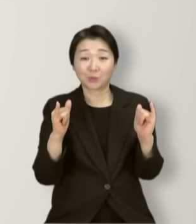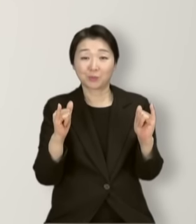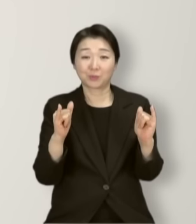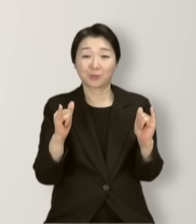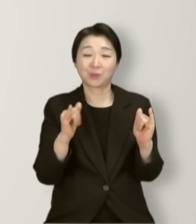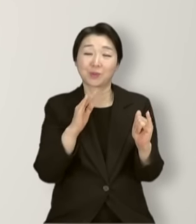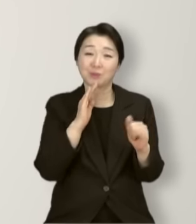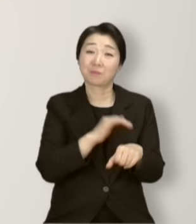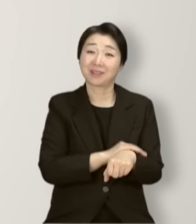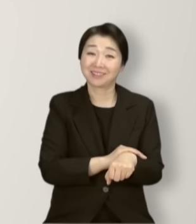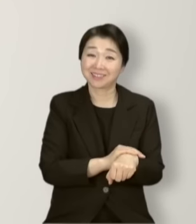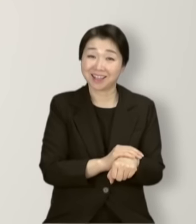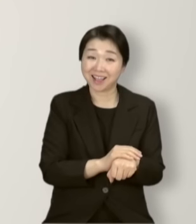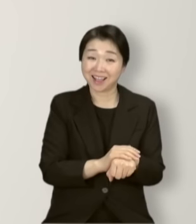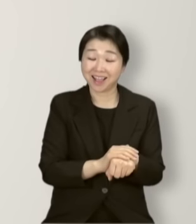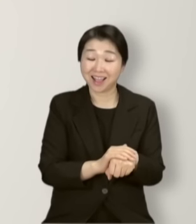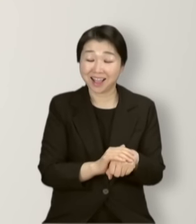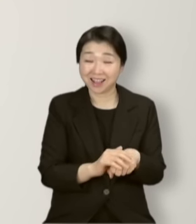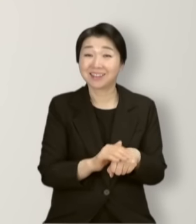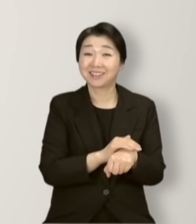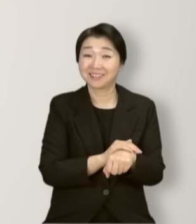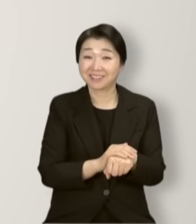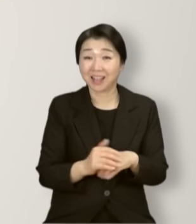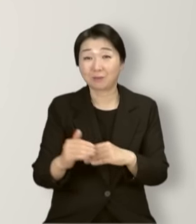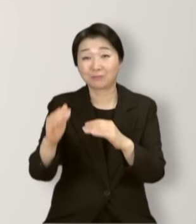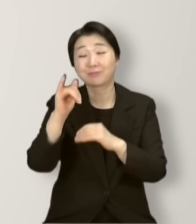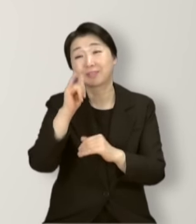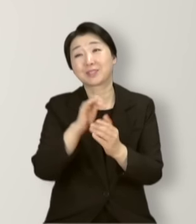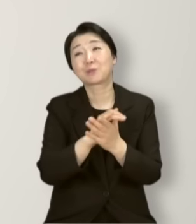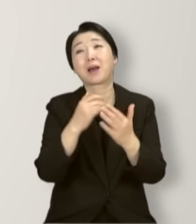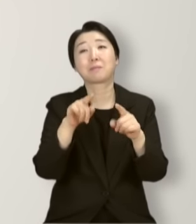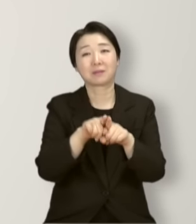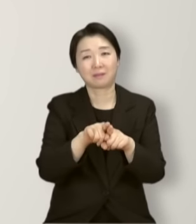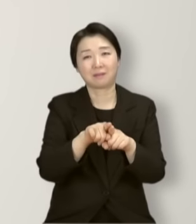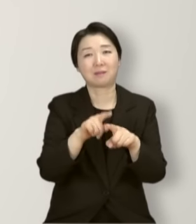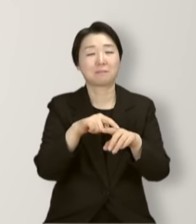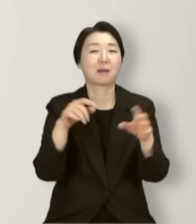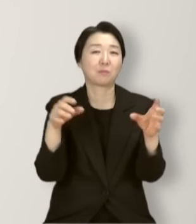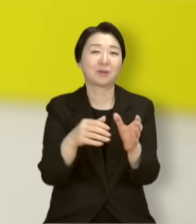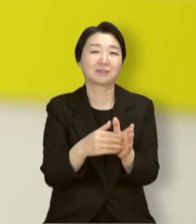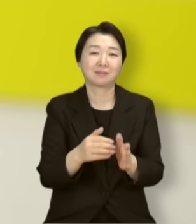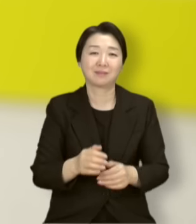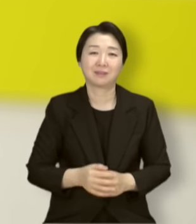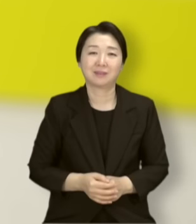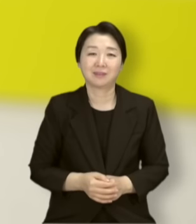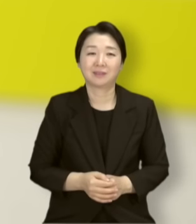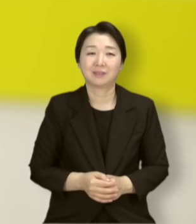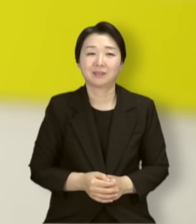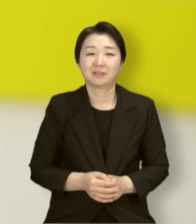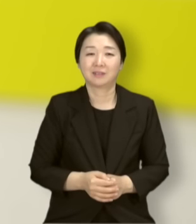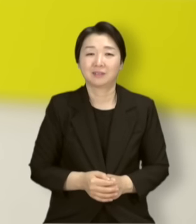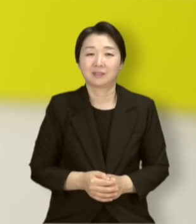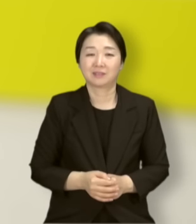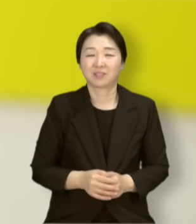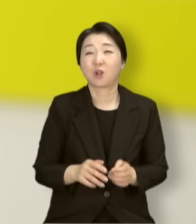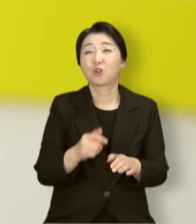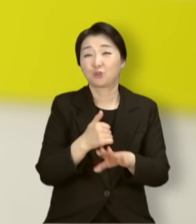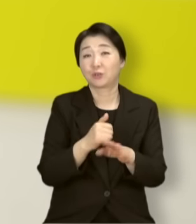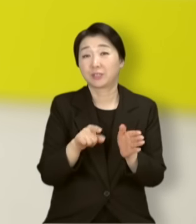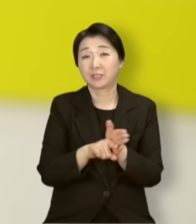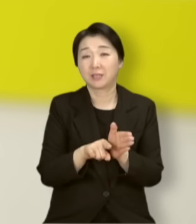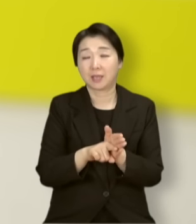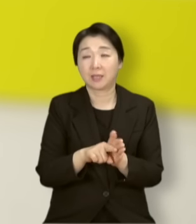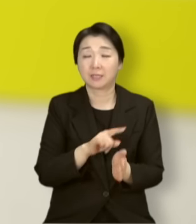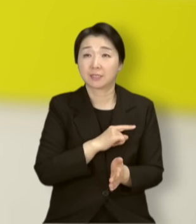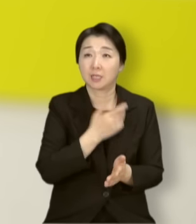참 잘 또 넘어갈 수 있게 그렇죠. 기도로 같이 합심하셨네요. 예, 그 네. 신뢰지요. 네.